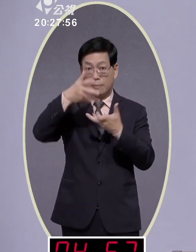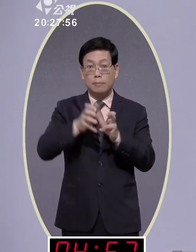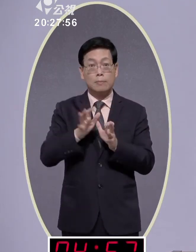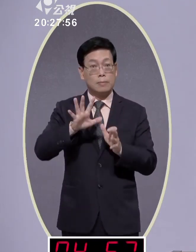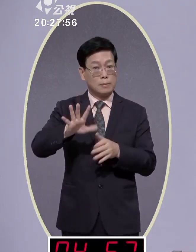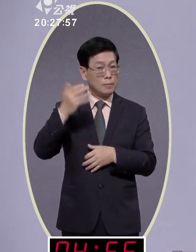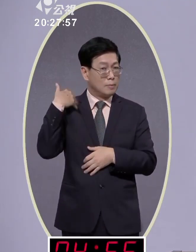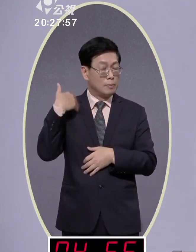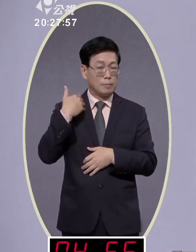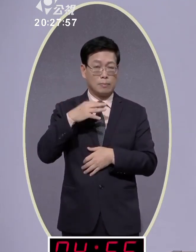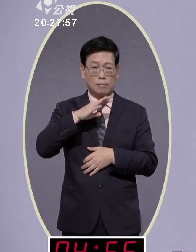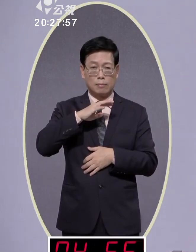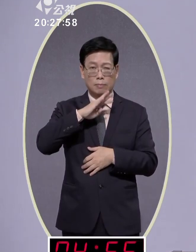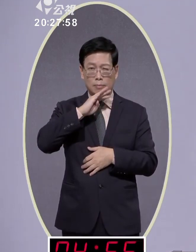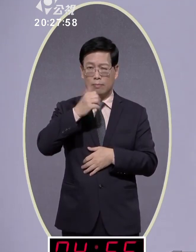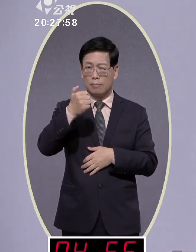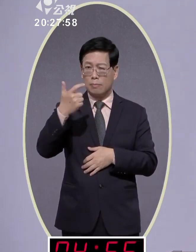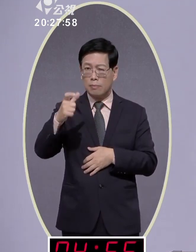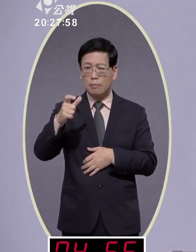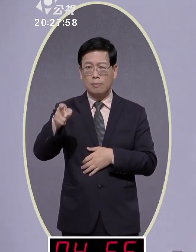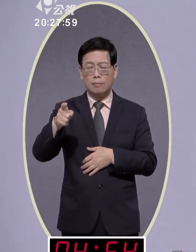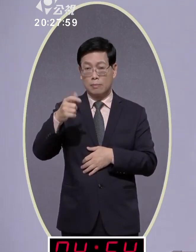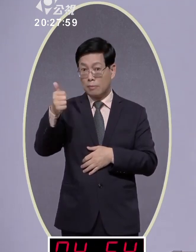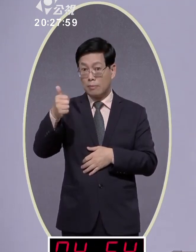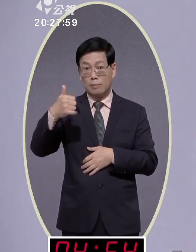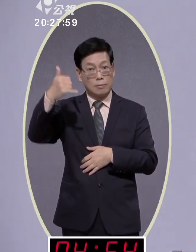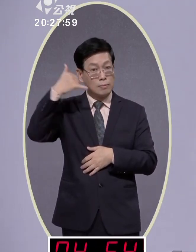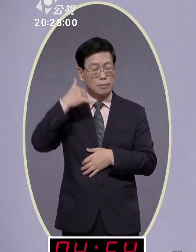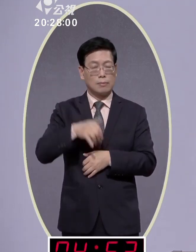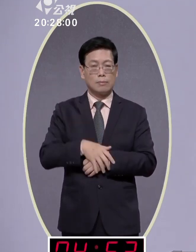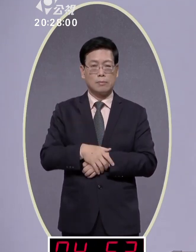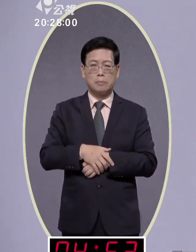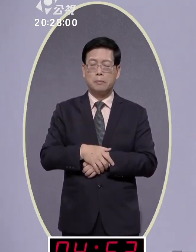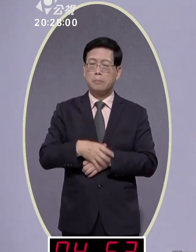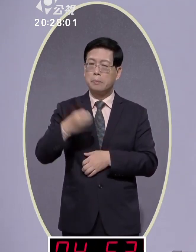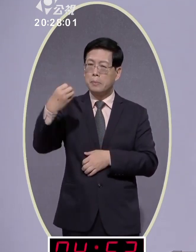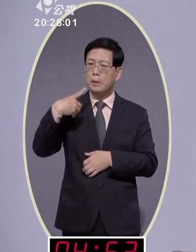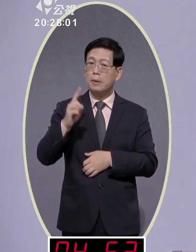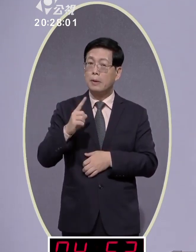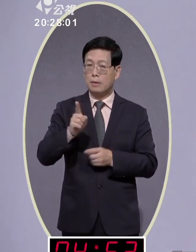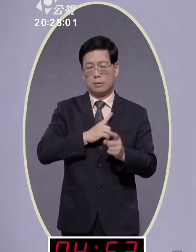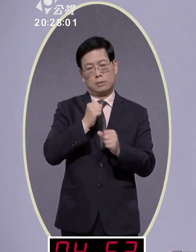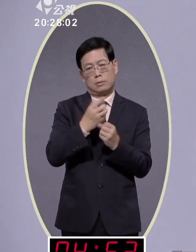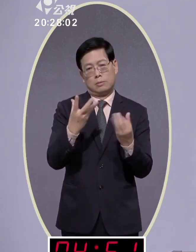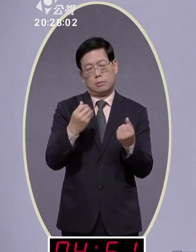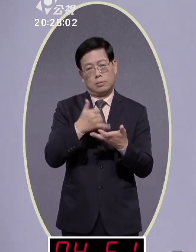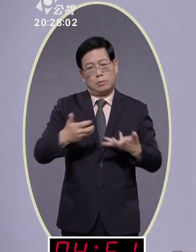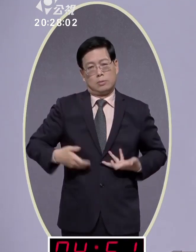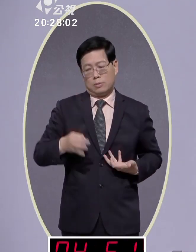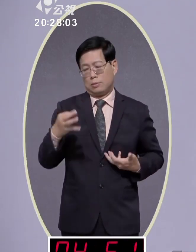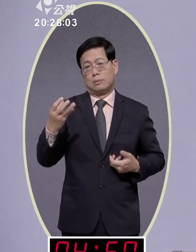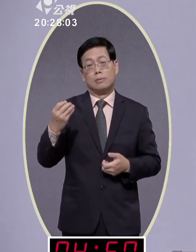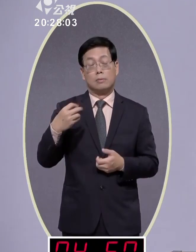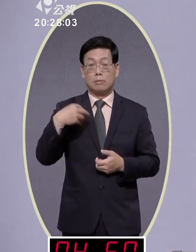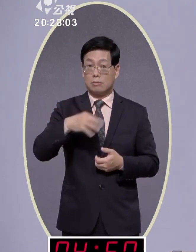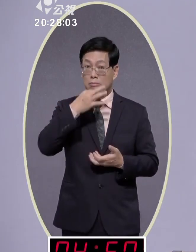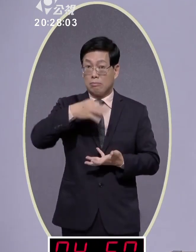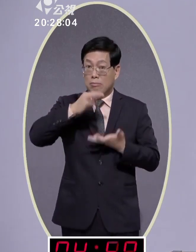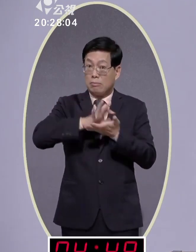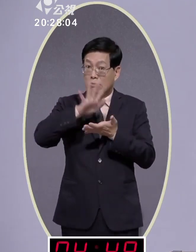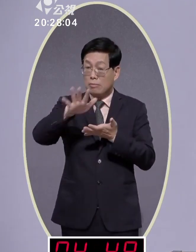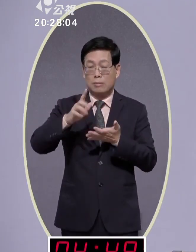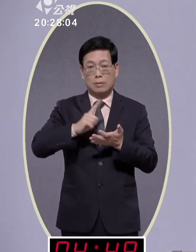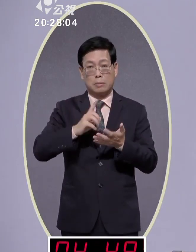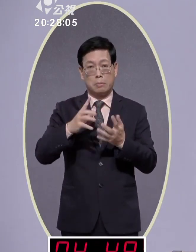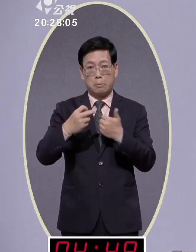位50-60岁的男性打来的电话，他说他没有工作，没有退休金，也担心未来没有